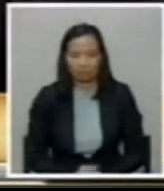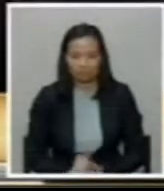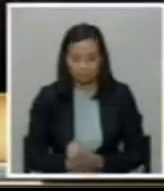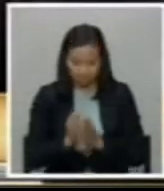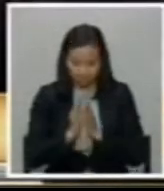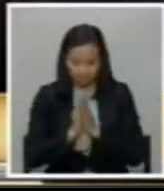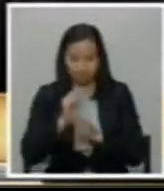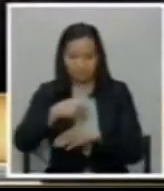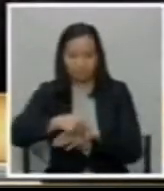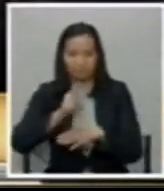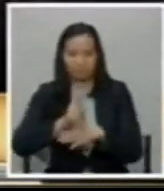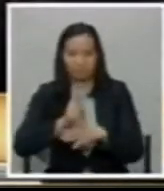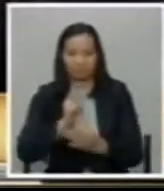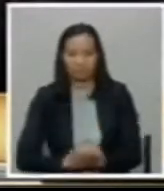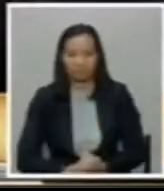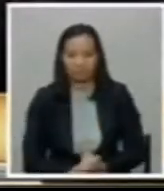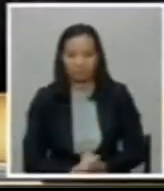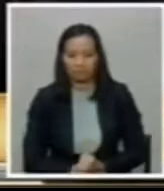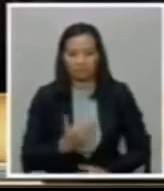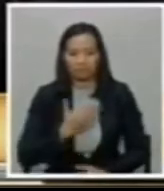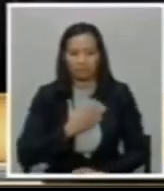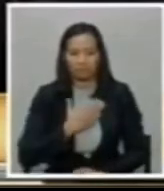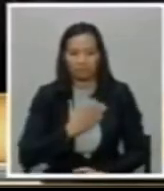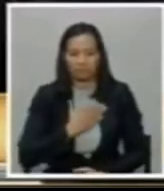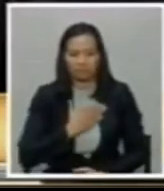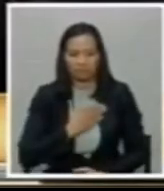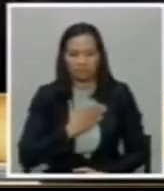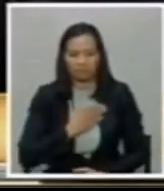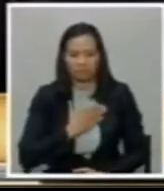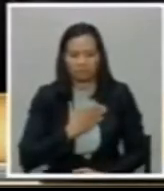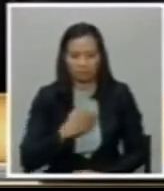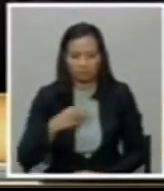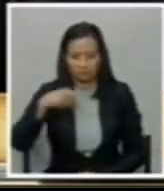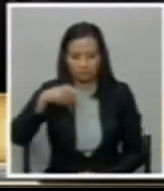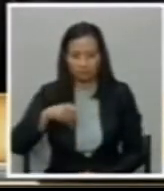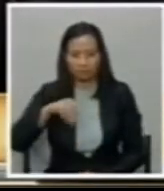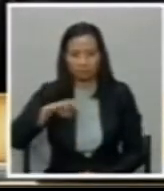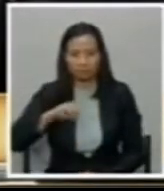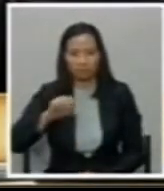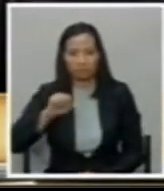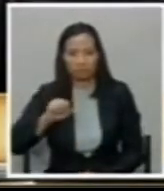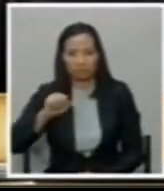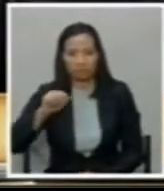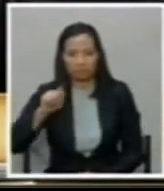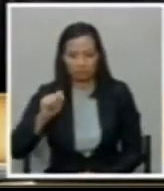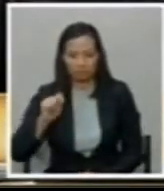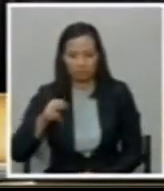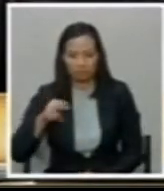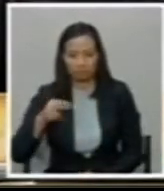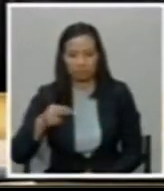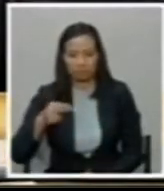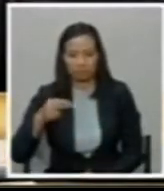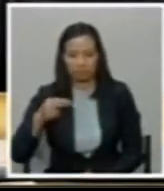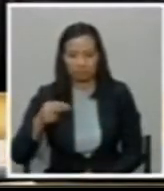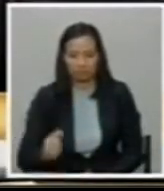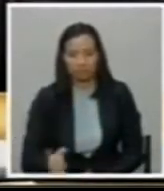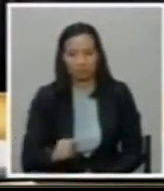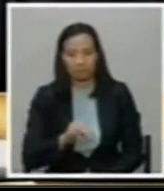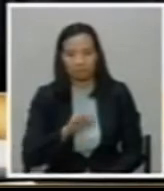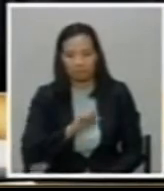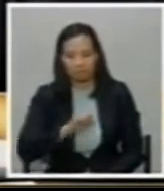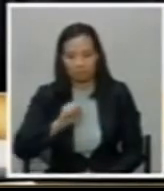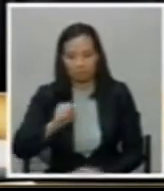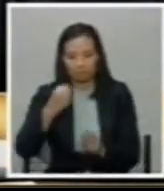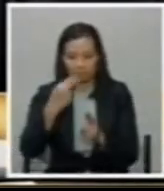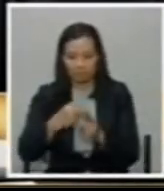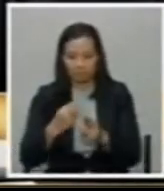ราบเรียนท่านประธานที่เคารพกระผมนายพิสิทธิ์ลิยาธรรมสมาชิกสภาผู้แทนราษฎรแบบบัญชีร